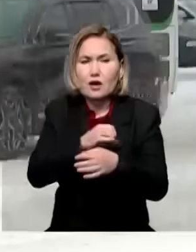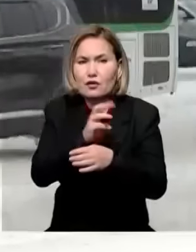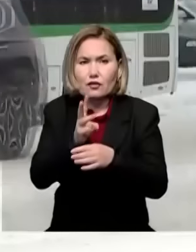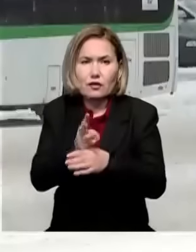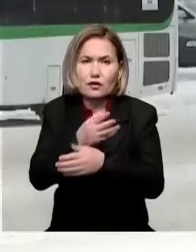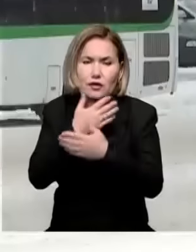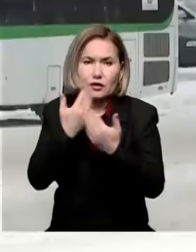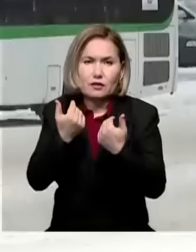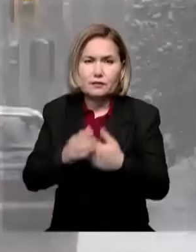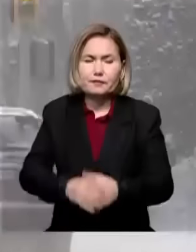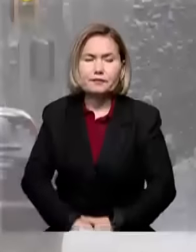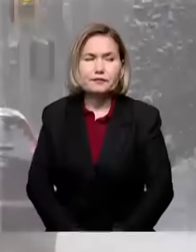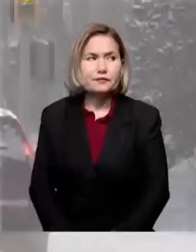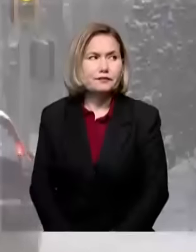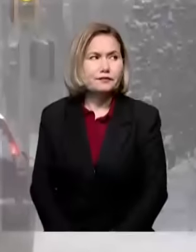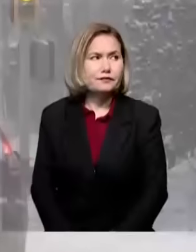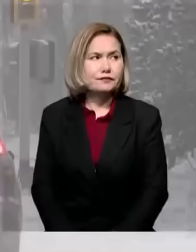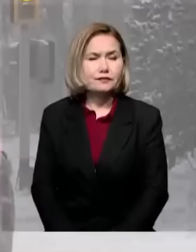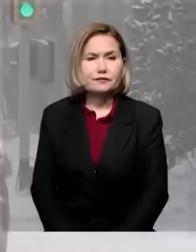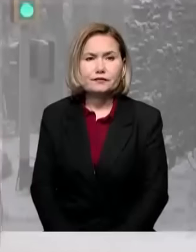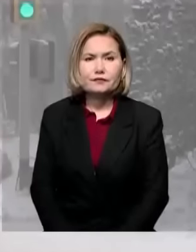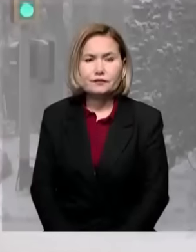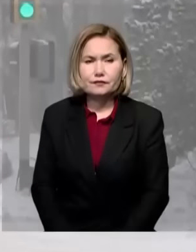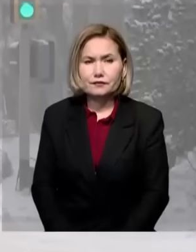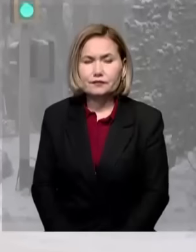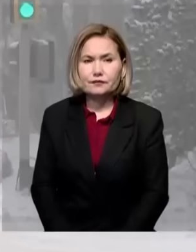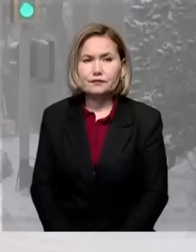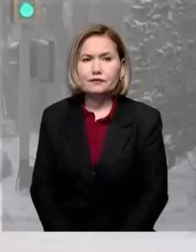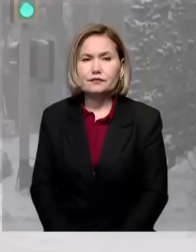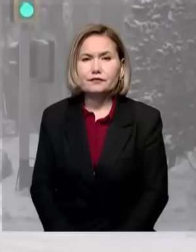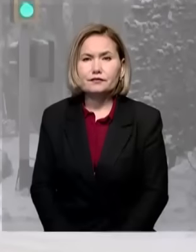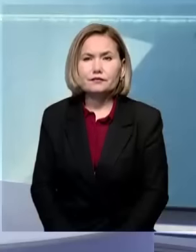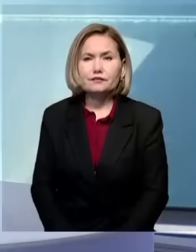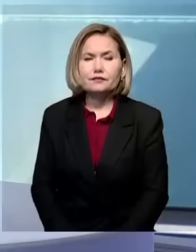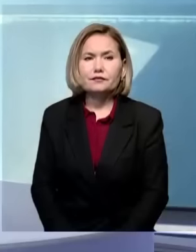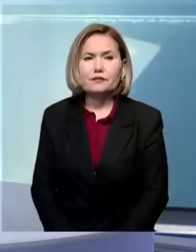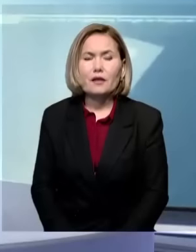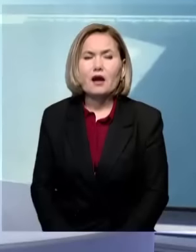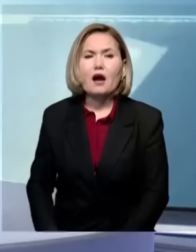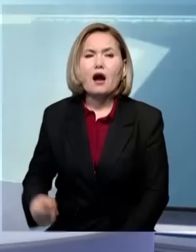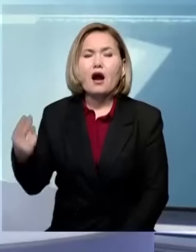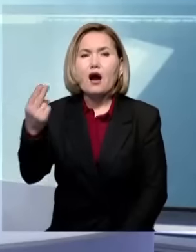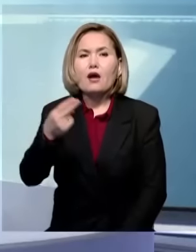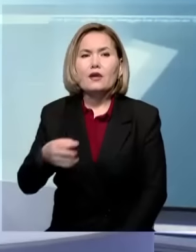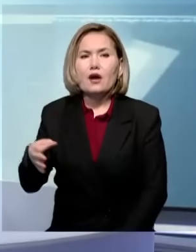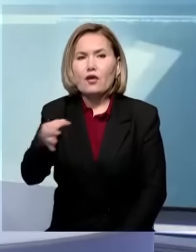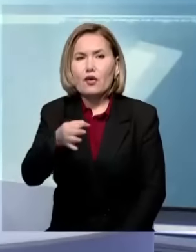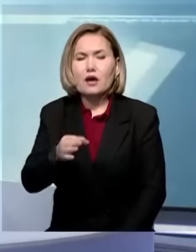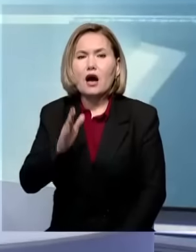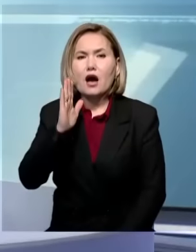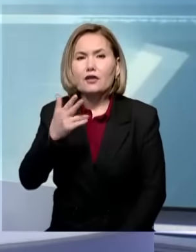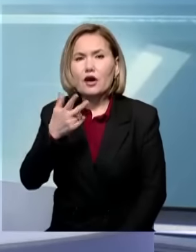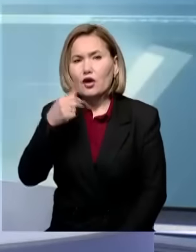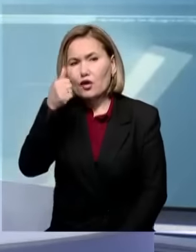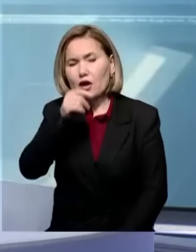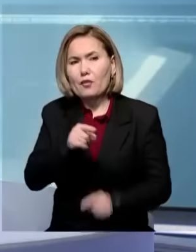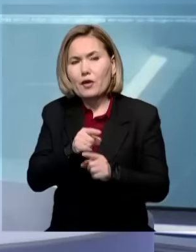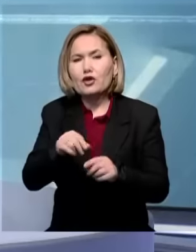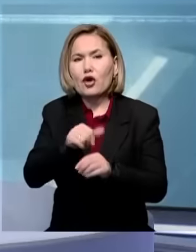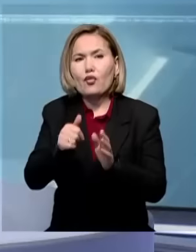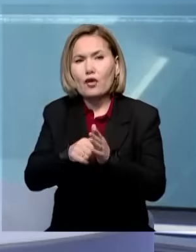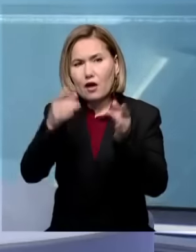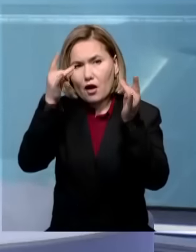Айдарбек Айтмұхамбетұлы, Қуаныш Қазбеков, 24 кезет, Петропавл. Ақмола облысында алдағы 3 жылда